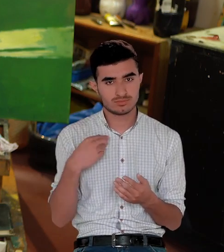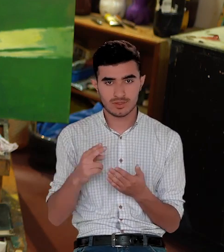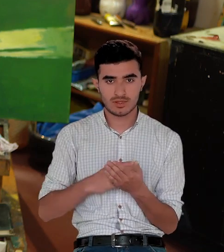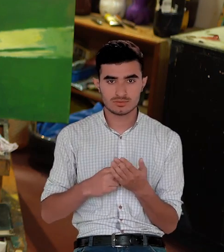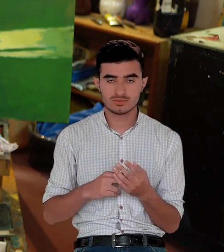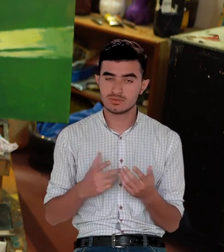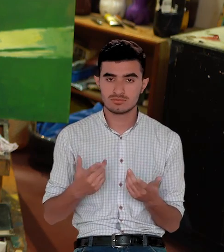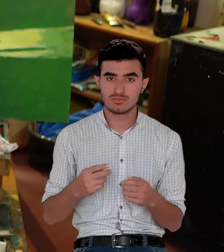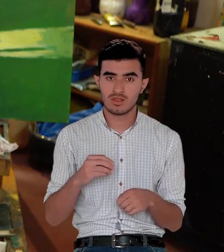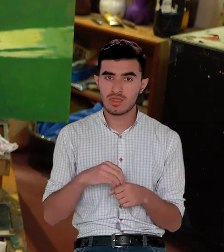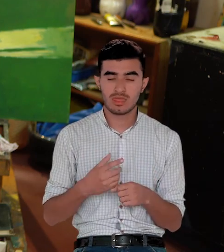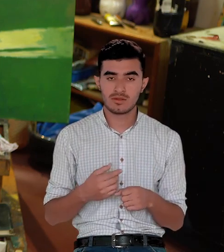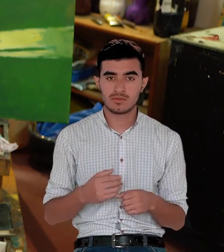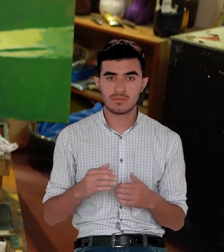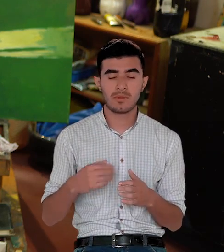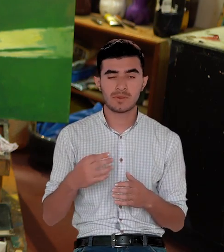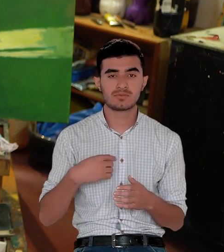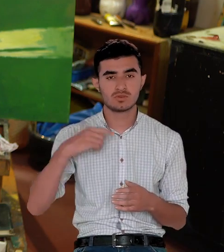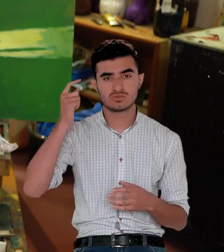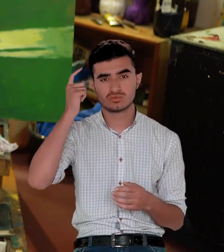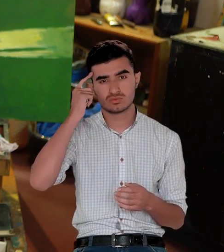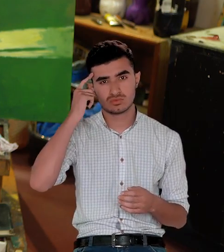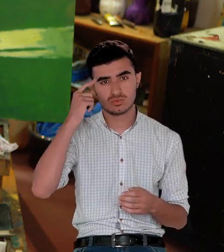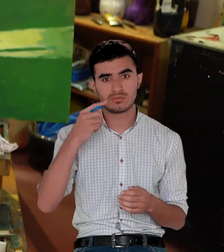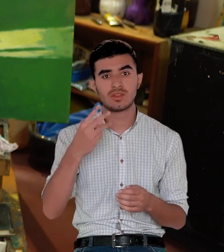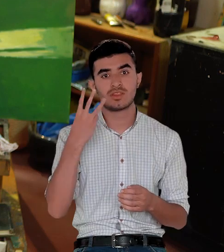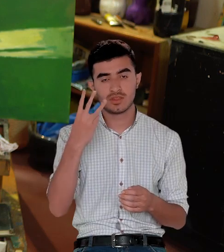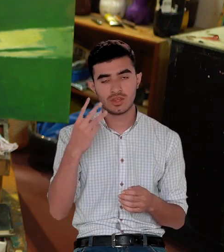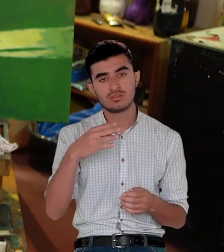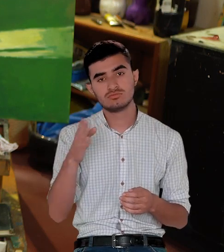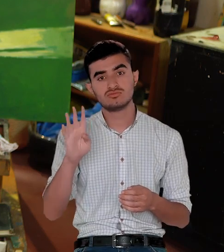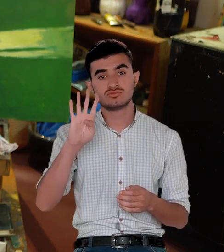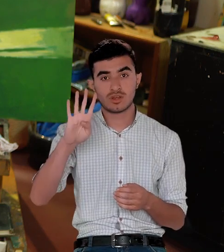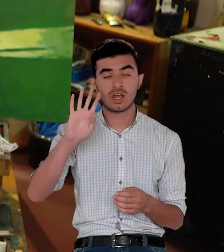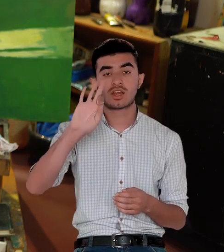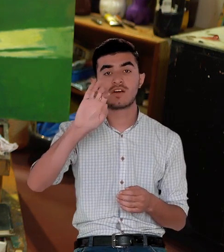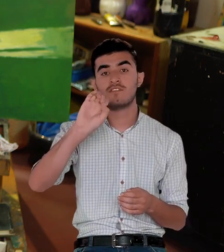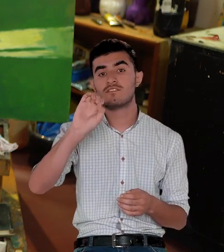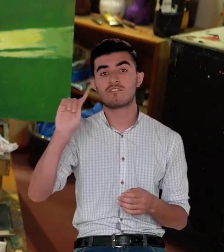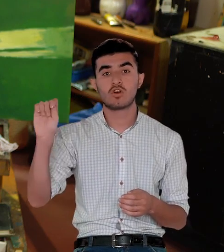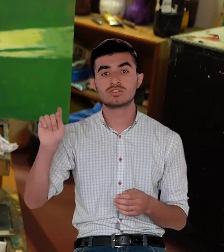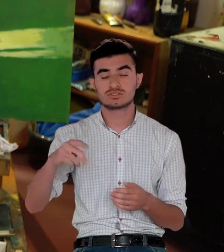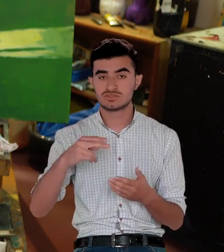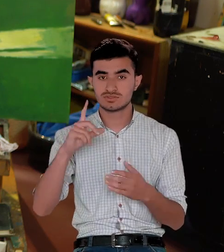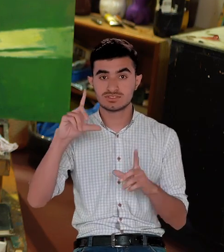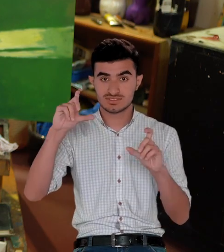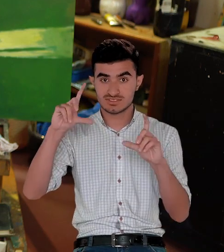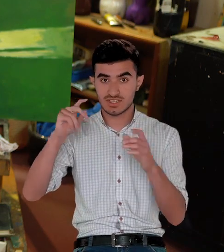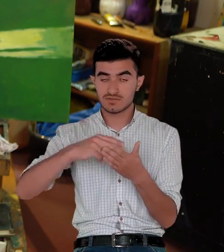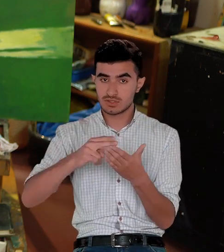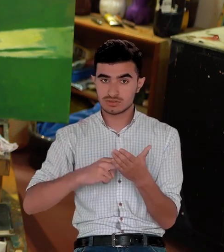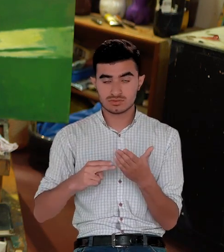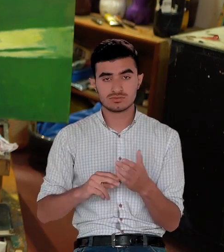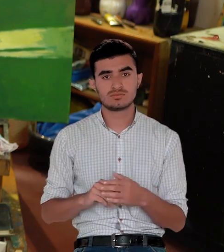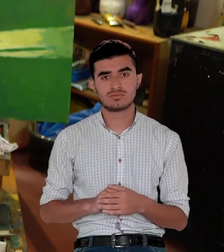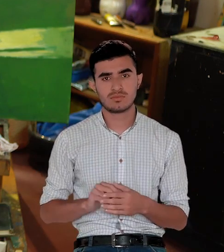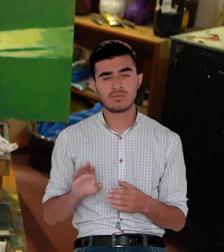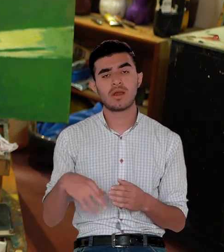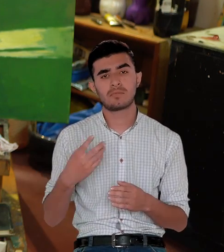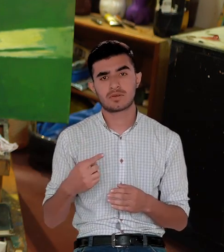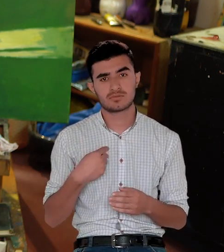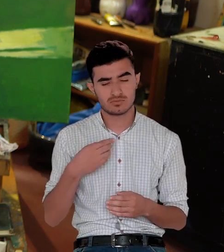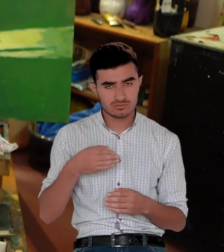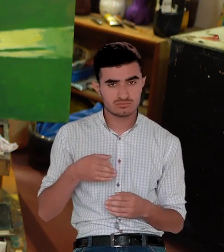اسمبلی کے لیے قائد اعظم کی تصویر بناؤ گے؟ میں نے کہا ہاں جی. میں نے کہا یہ کیسے ہو سکتا ہے؟ میں نے کہا شاہ صاحب اتنے بڑے بڑے صاحب